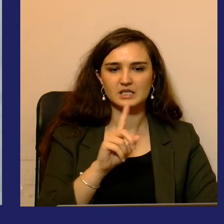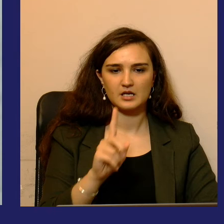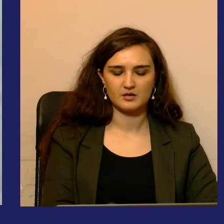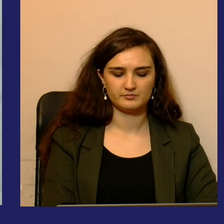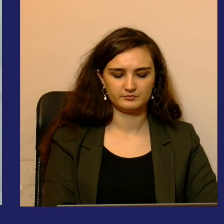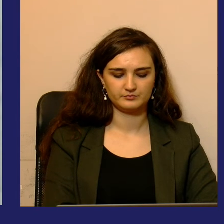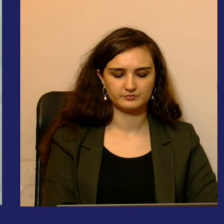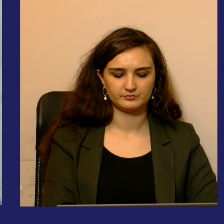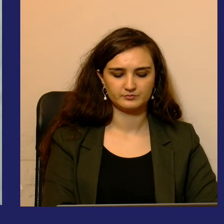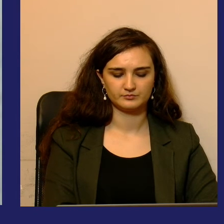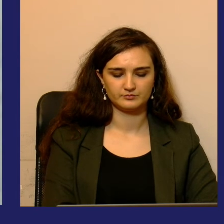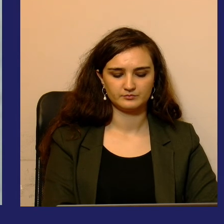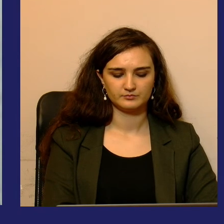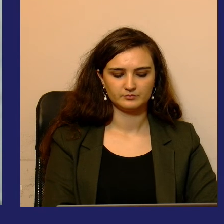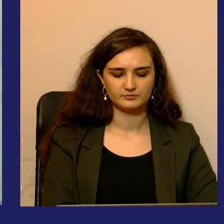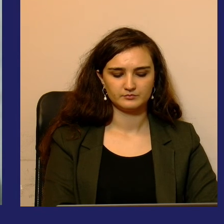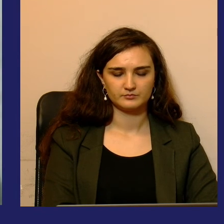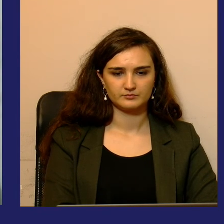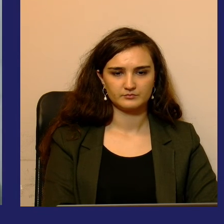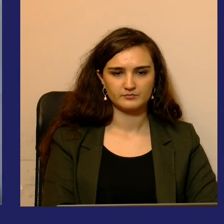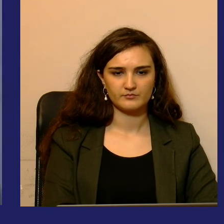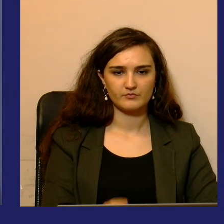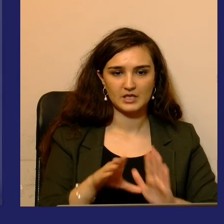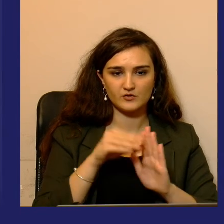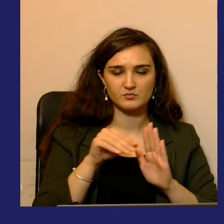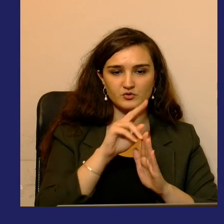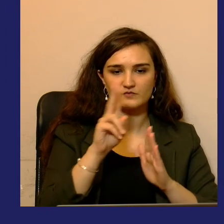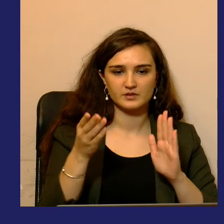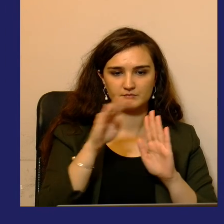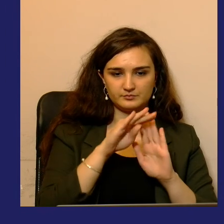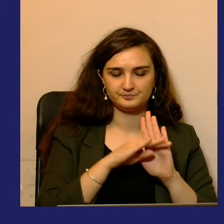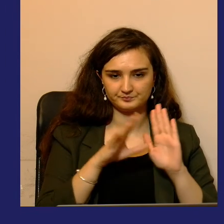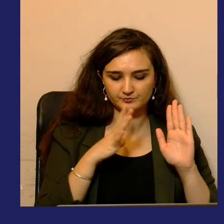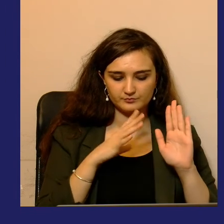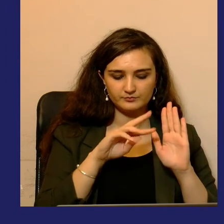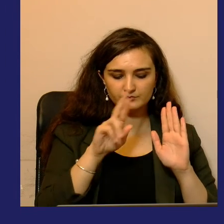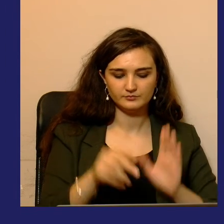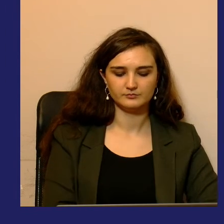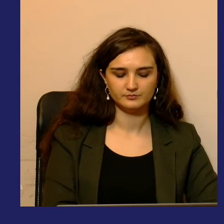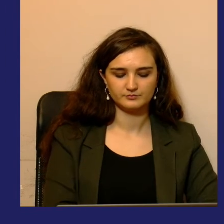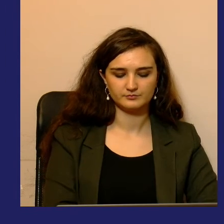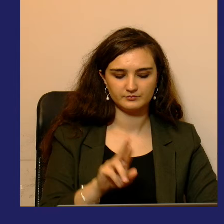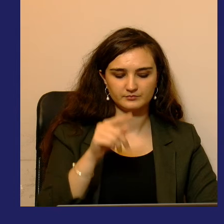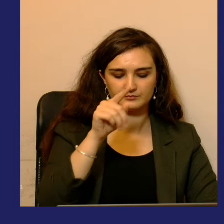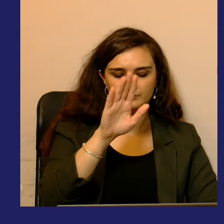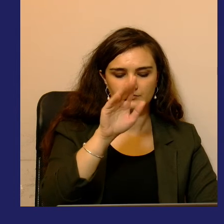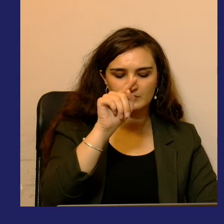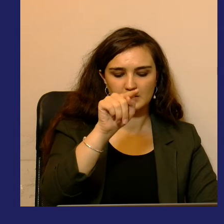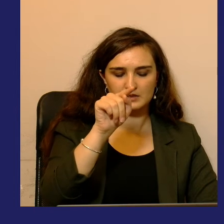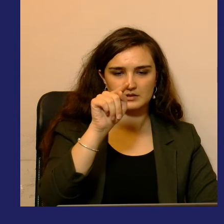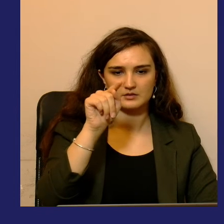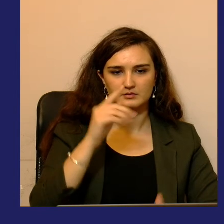ვინ წარადგინა არჩევნებში. და ეს არის